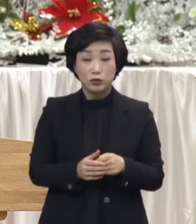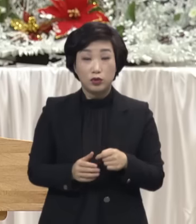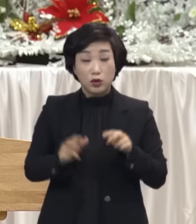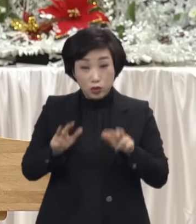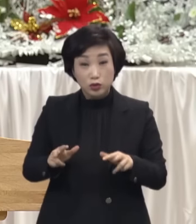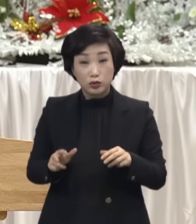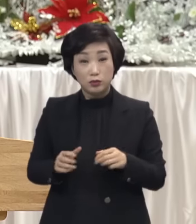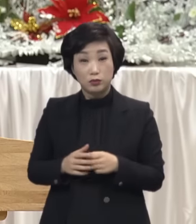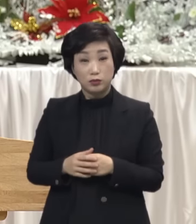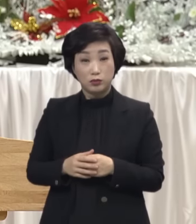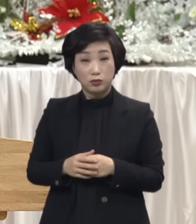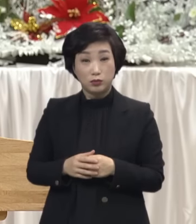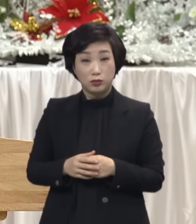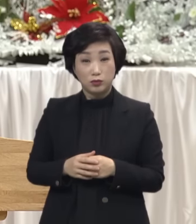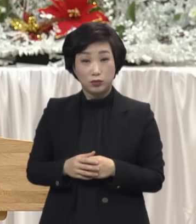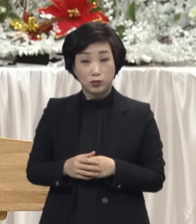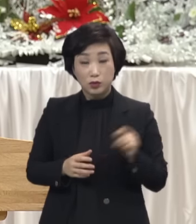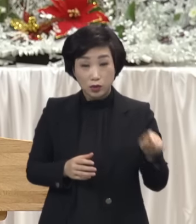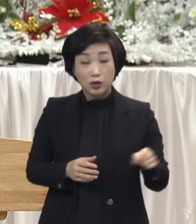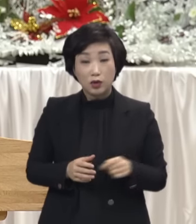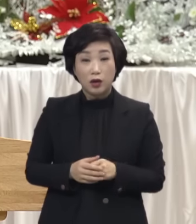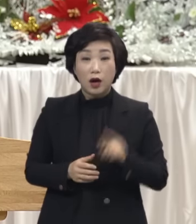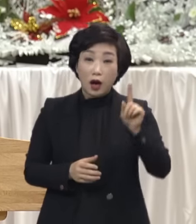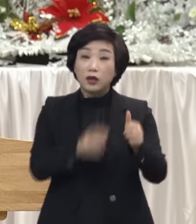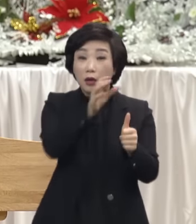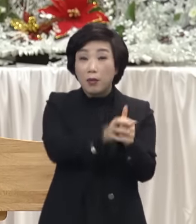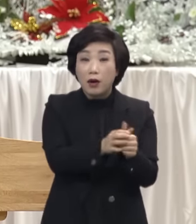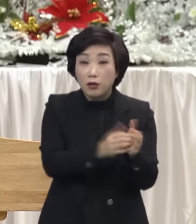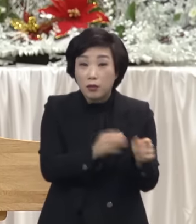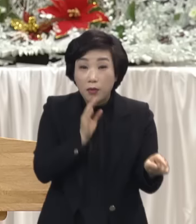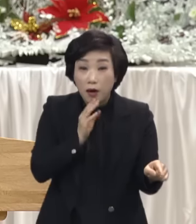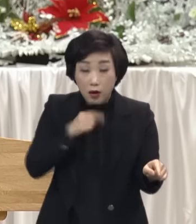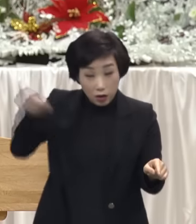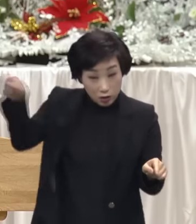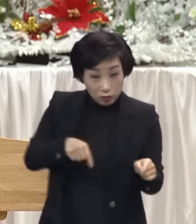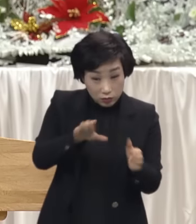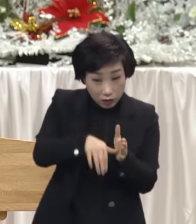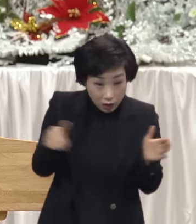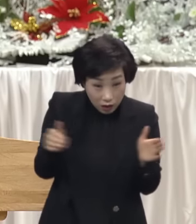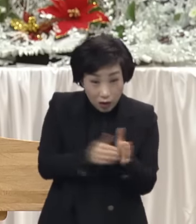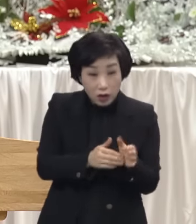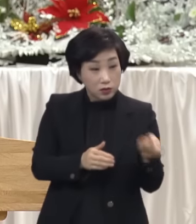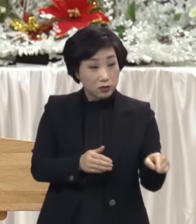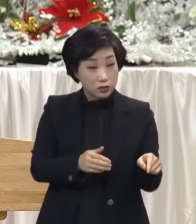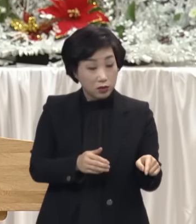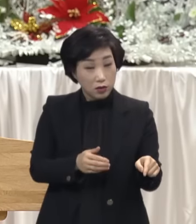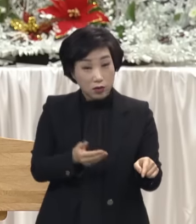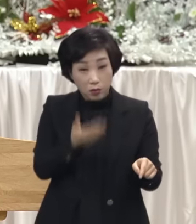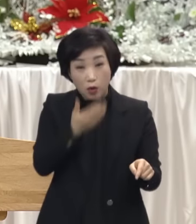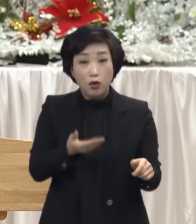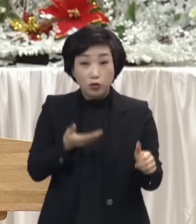지금 너에게 탤런트를 맡기고 갔다 올 때까지 먹였지,